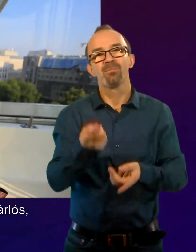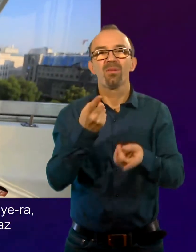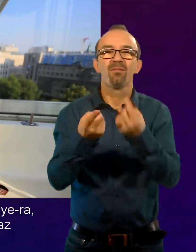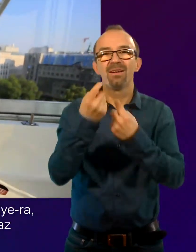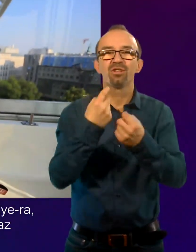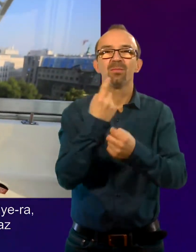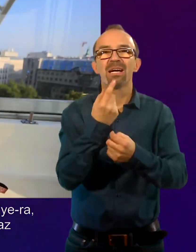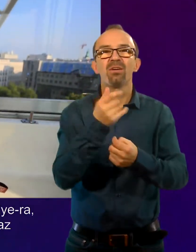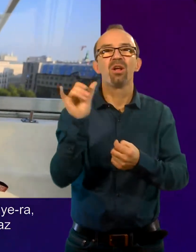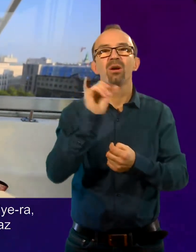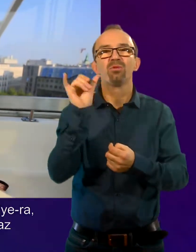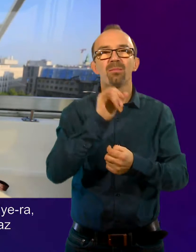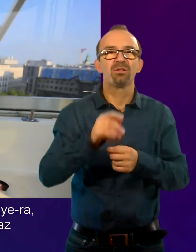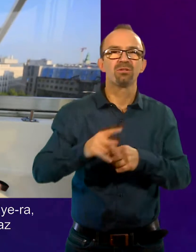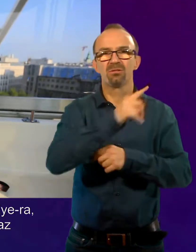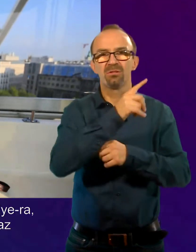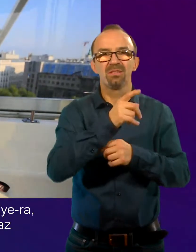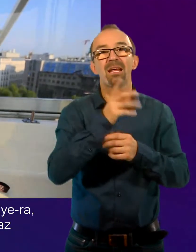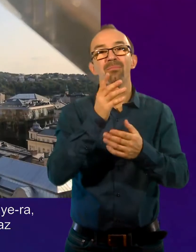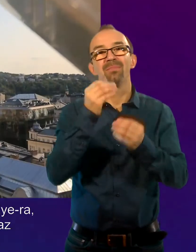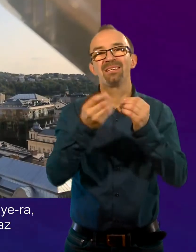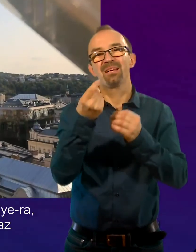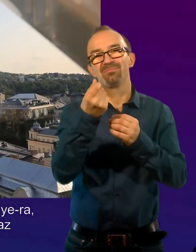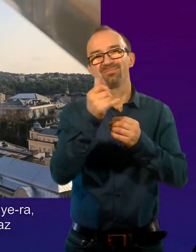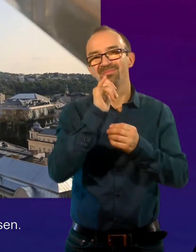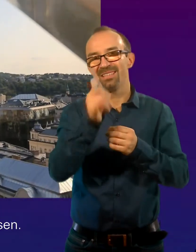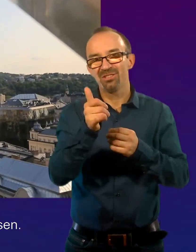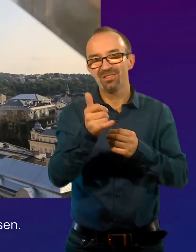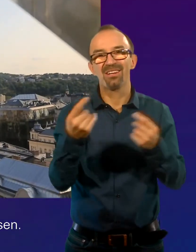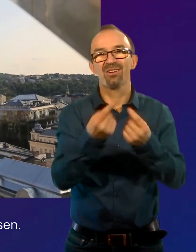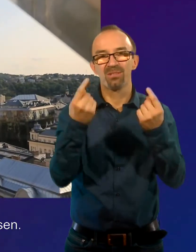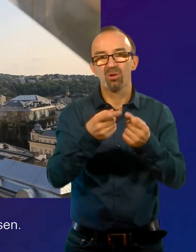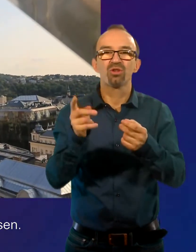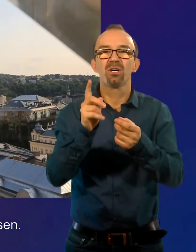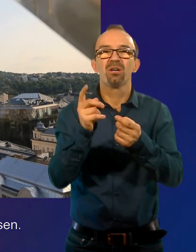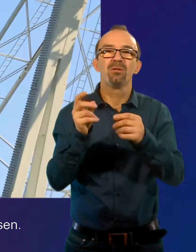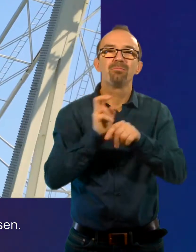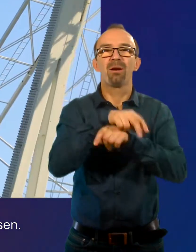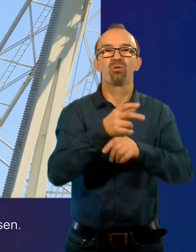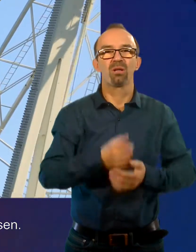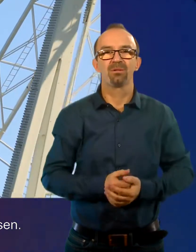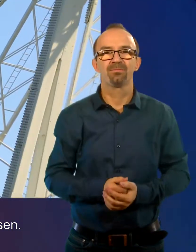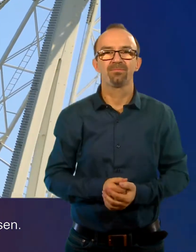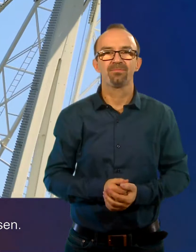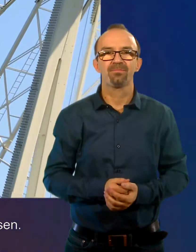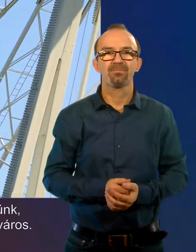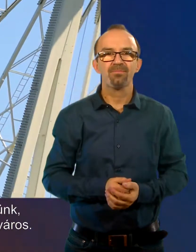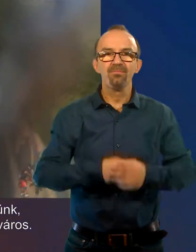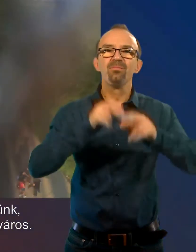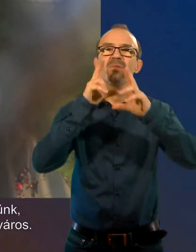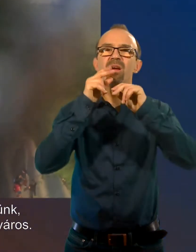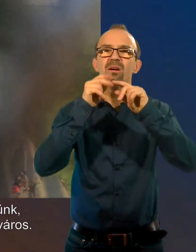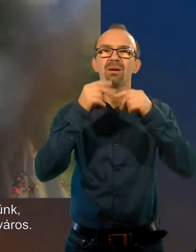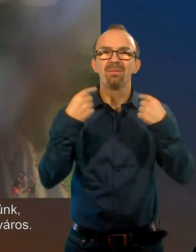felcsalja tulajdonképpen magával a Budapest tájra, de persze belógnak, mert pénzük az tulajdonképpen erre az akcióra nincsen. Aztán